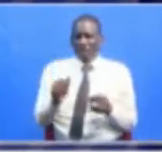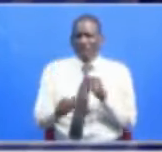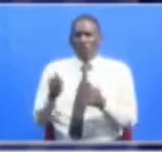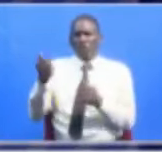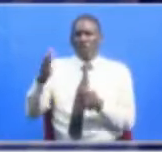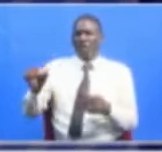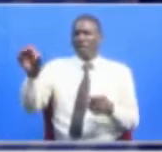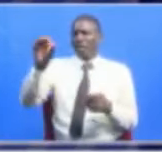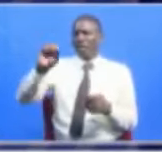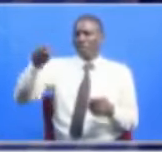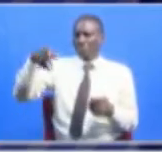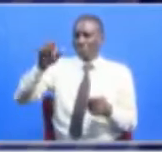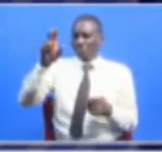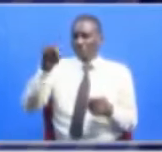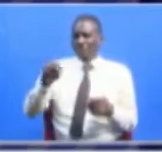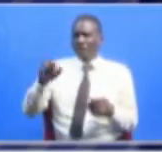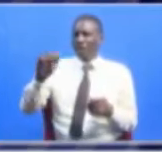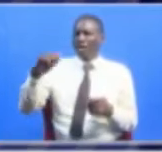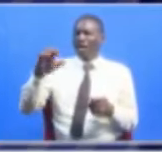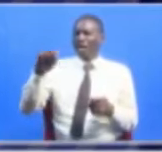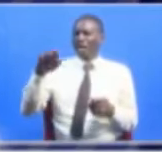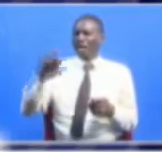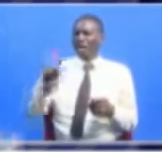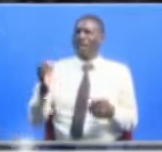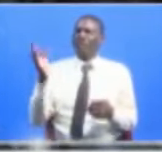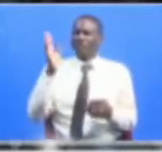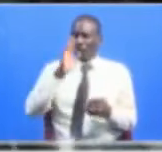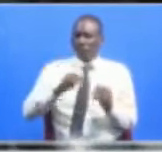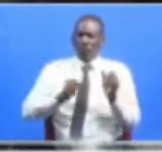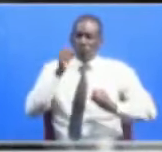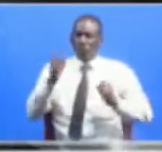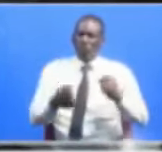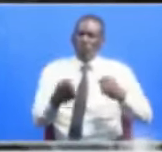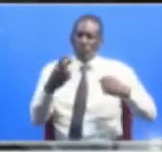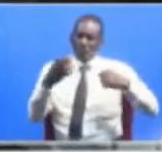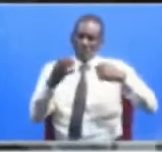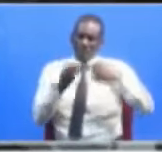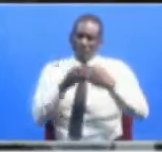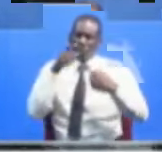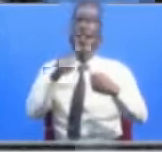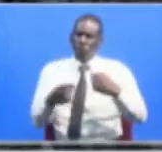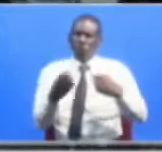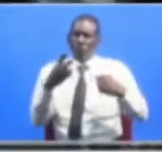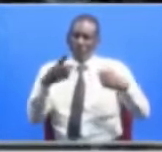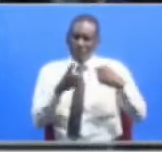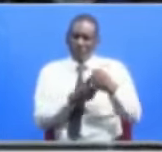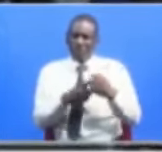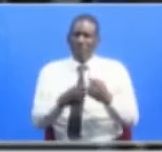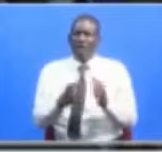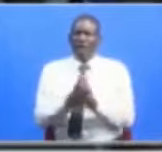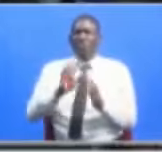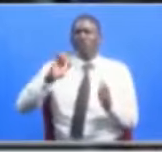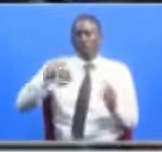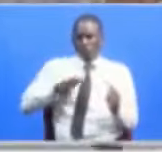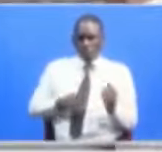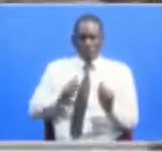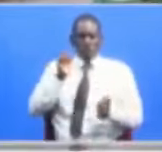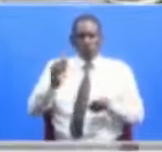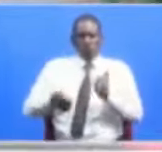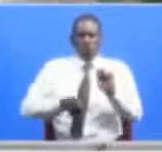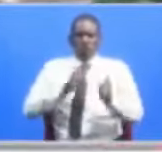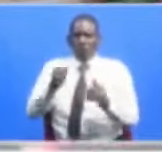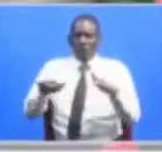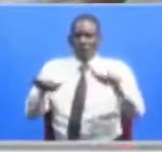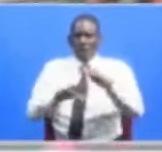hispania Agnes alipa msh k muda wa dakika 28 46 na kuwa mwanamziki Ya dakika